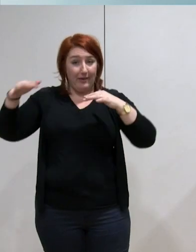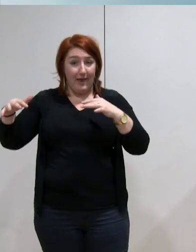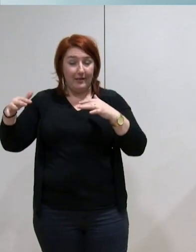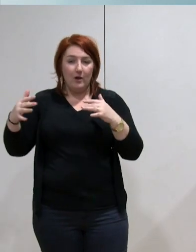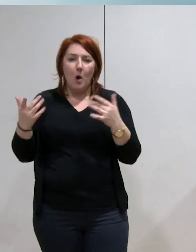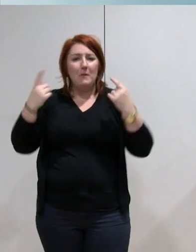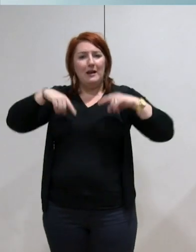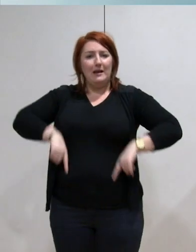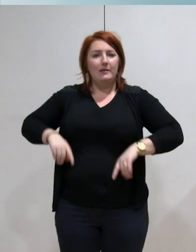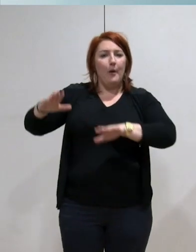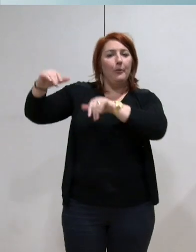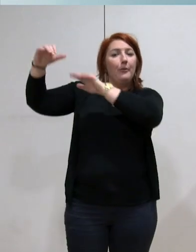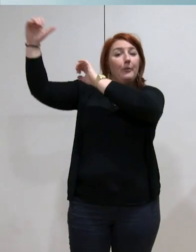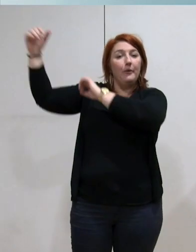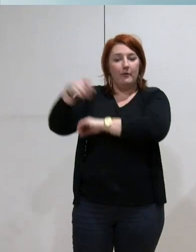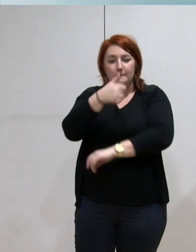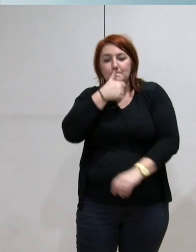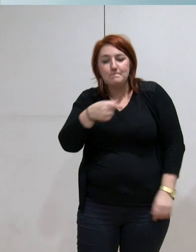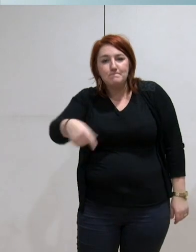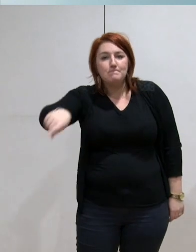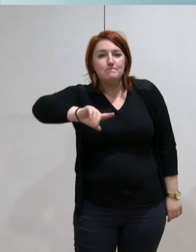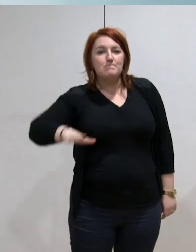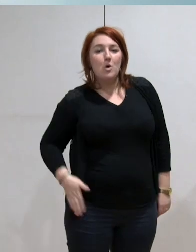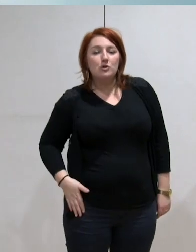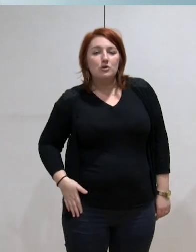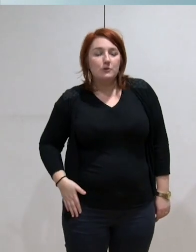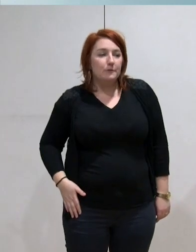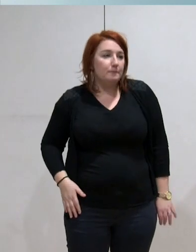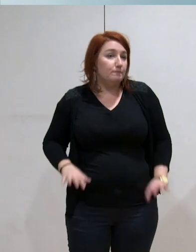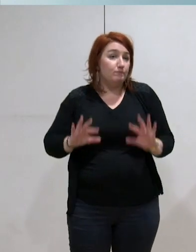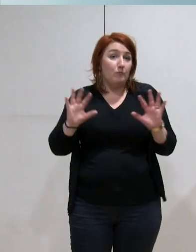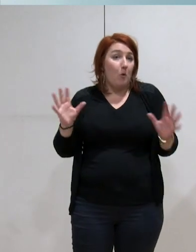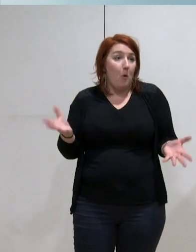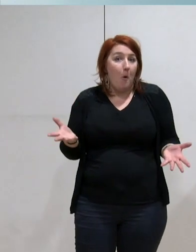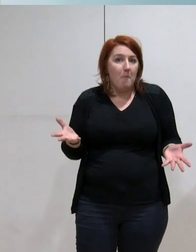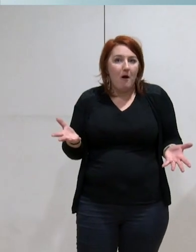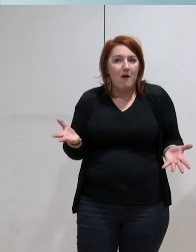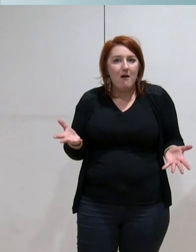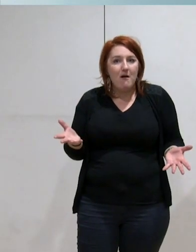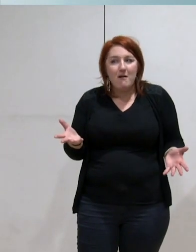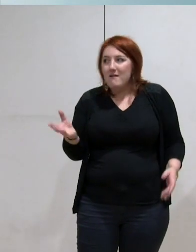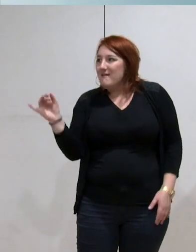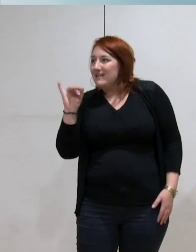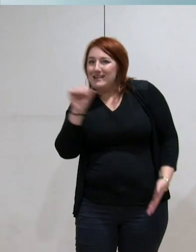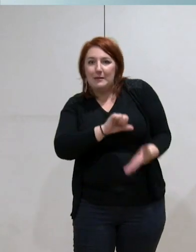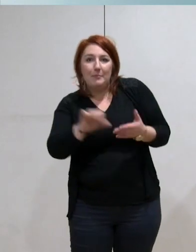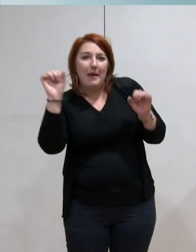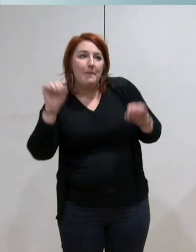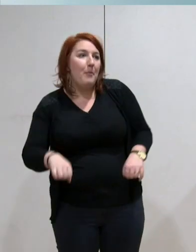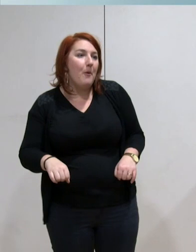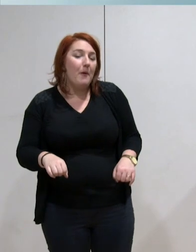comment faut-il l'entendre qui pourra payer et qui devra se